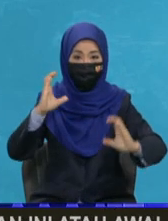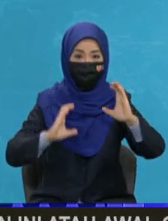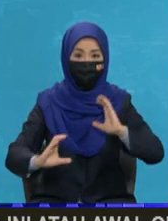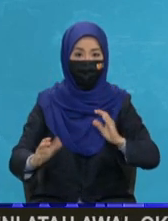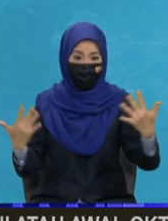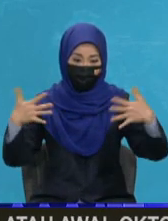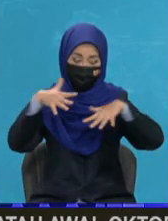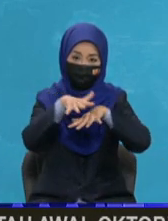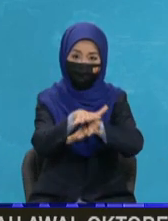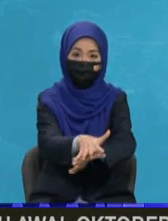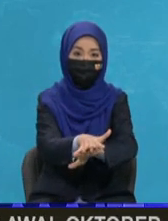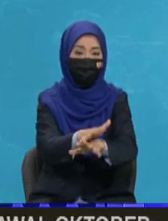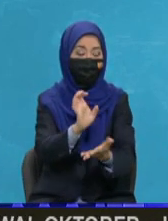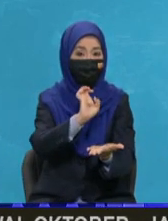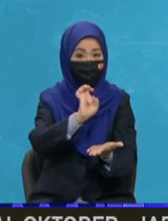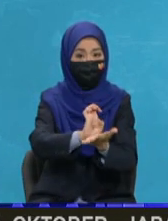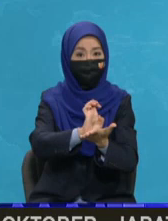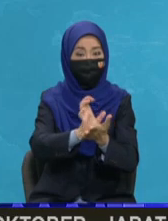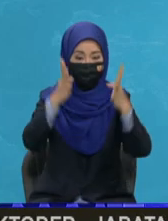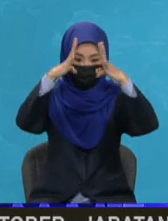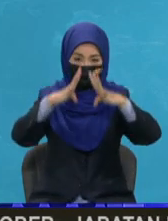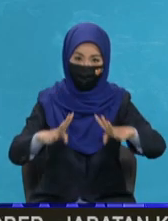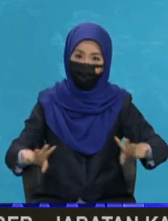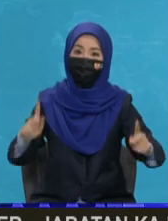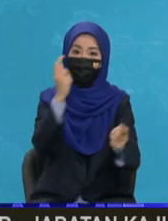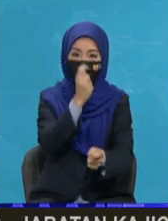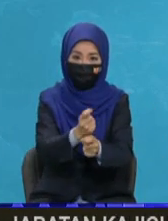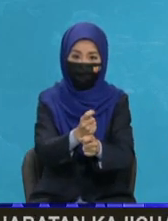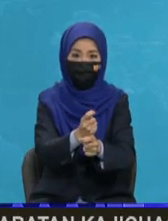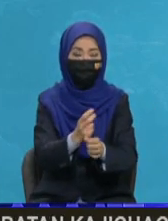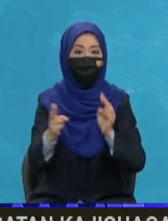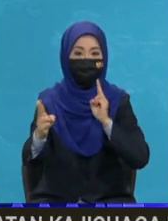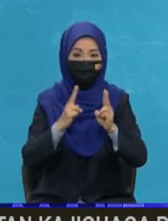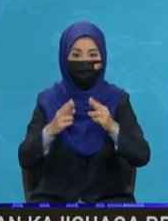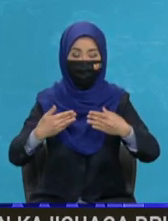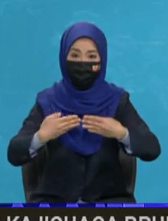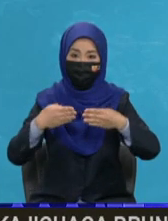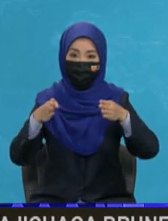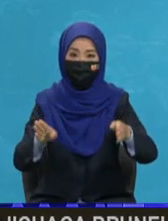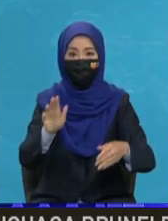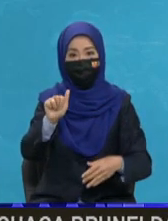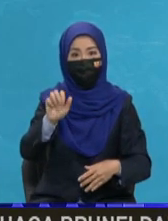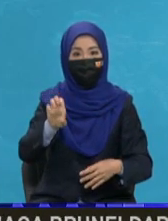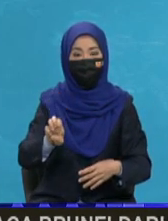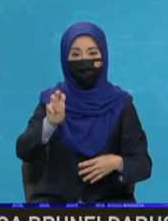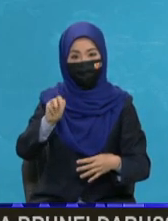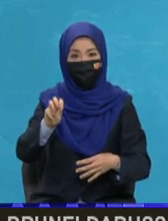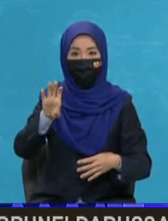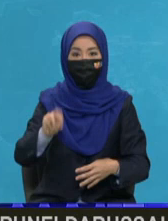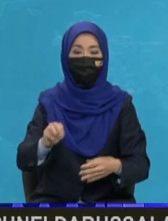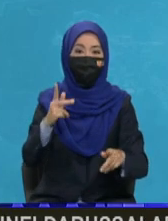integrasi community ekonomi ASEAN yang sebenar dalam ucapan pembukaan pada Im